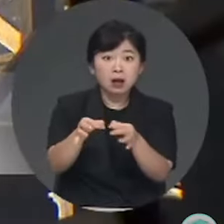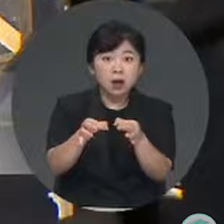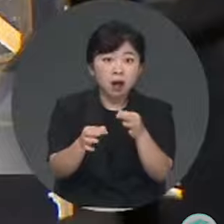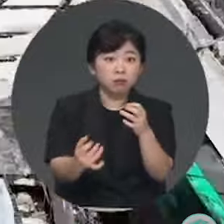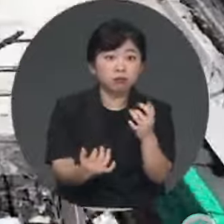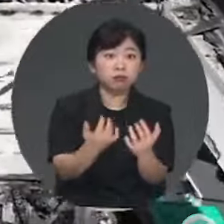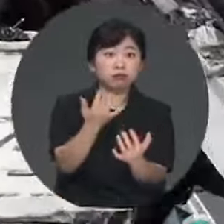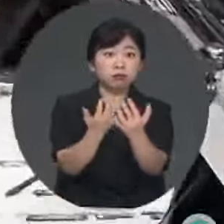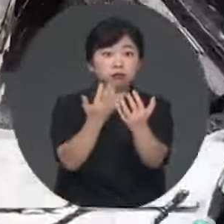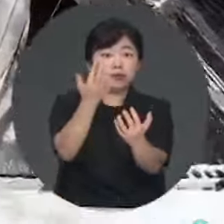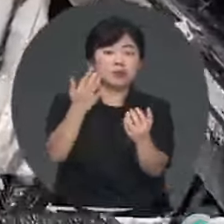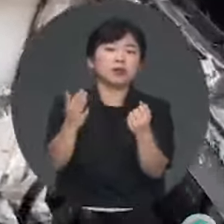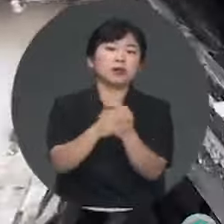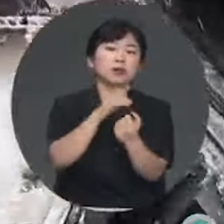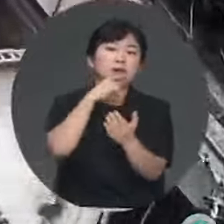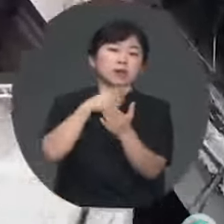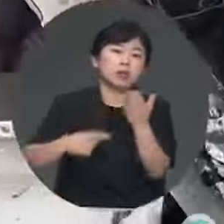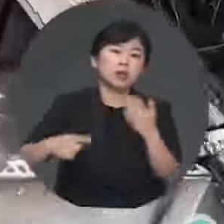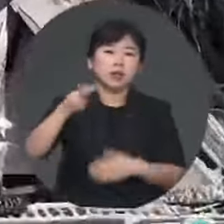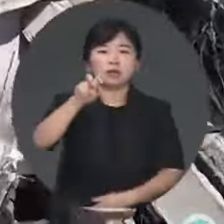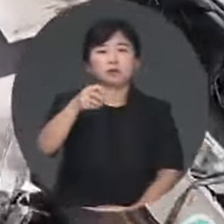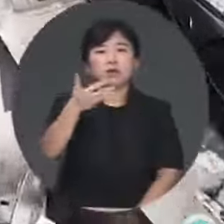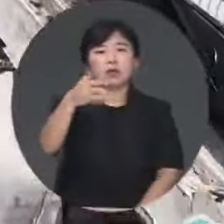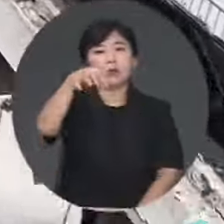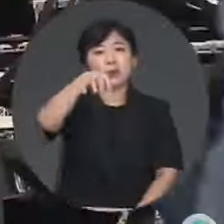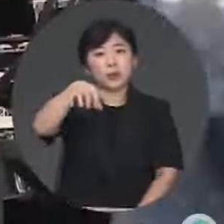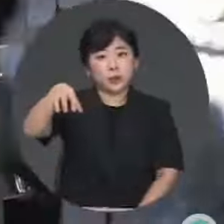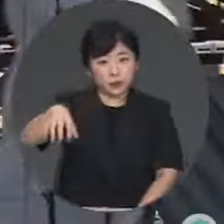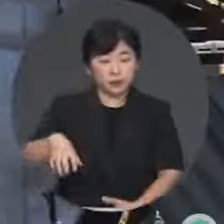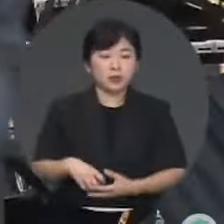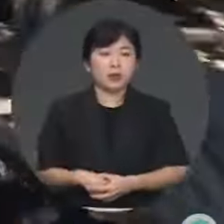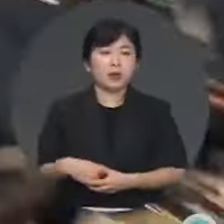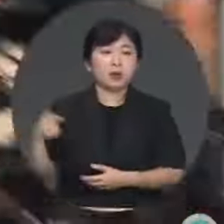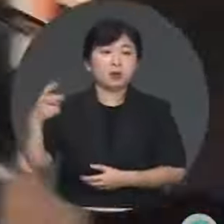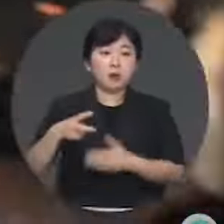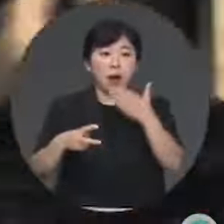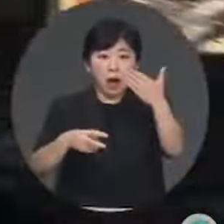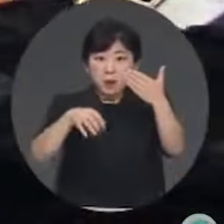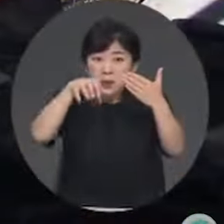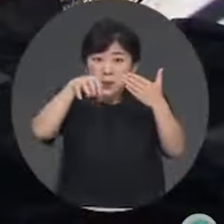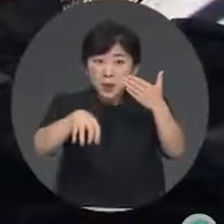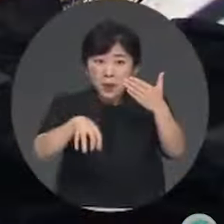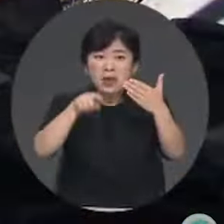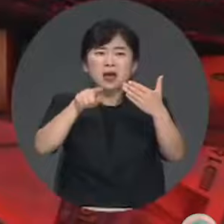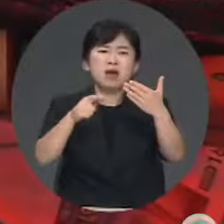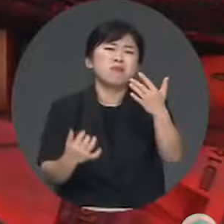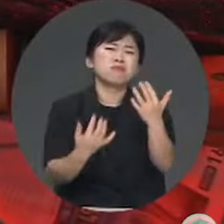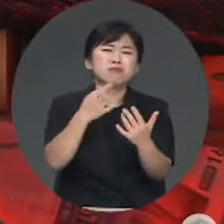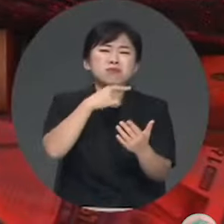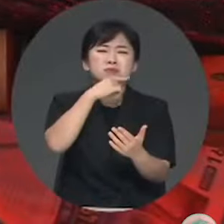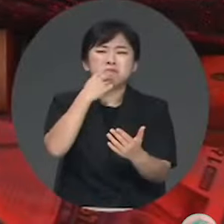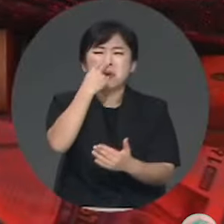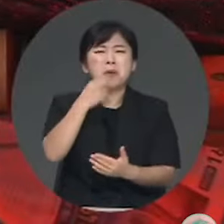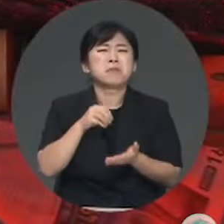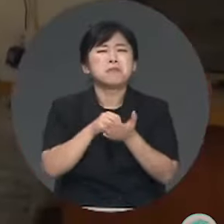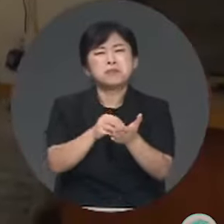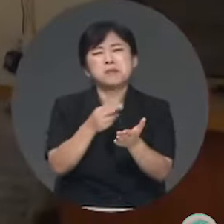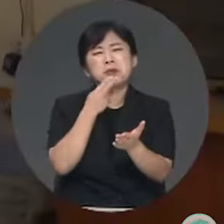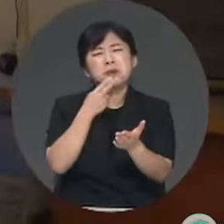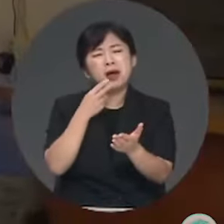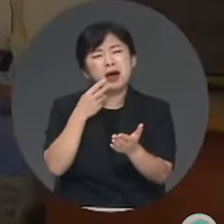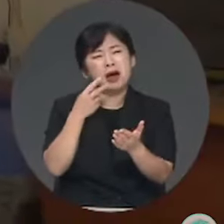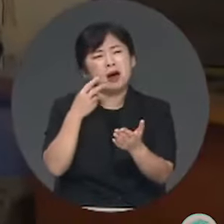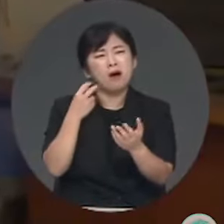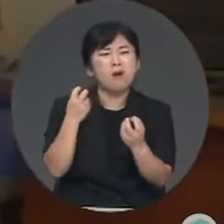나 점포 28곳이 피해를 입었습니다. 9개 점포는 보험도 가입돼 있지 않아 막막합니다. 집합